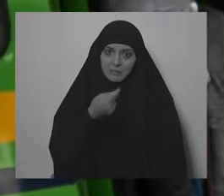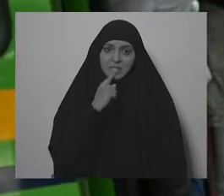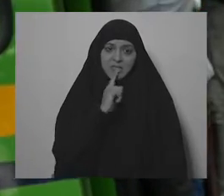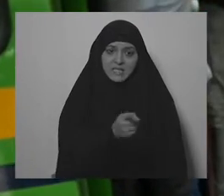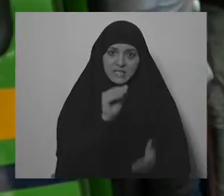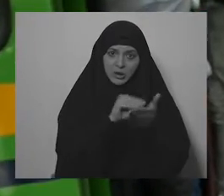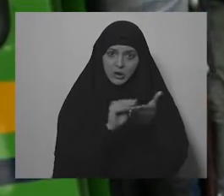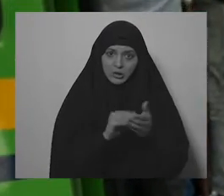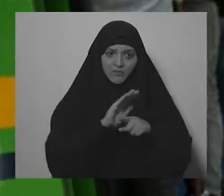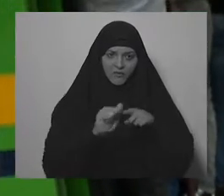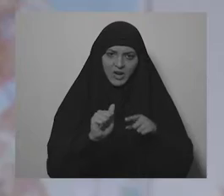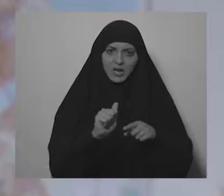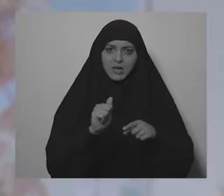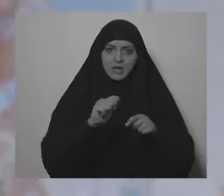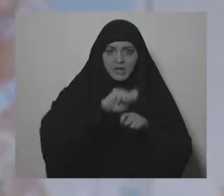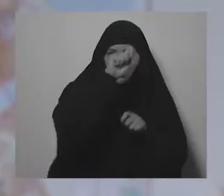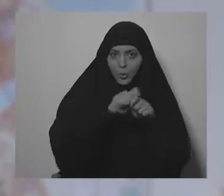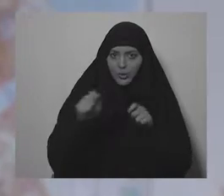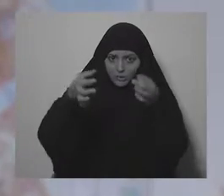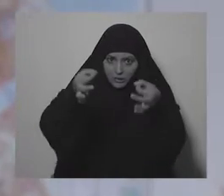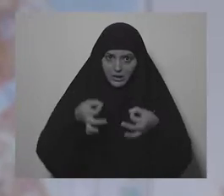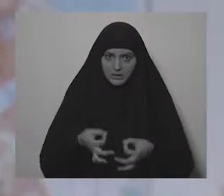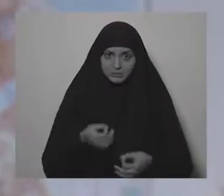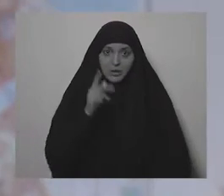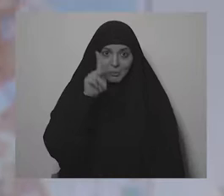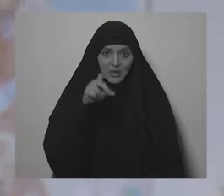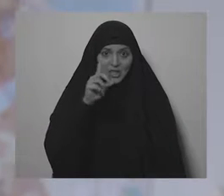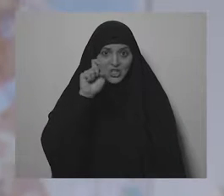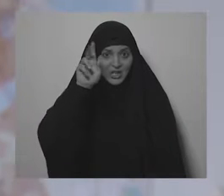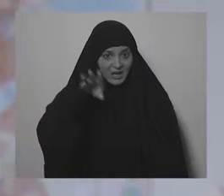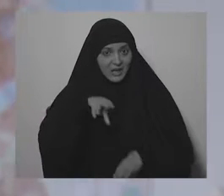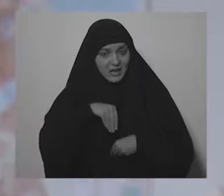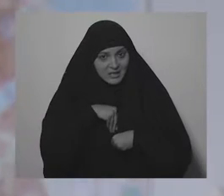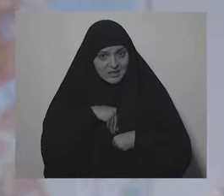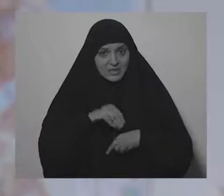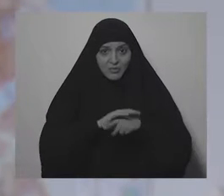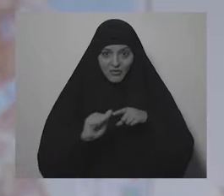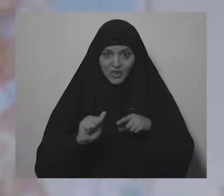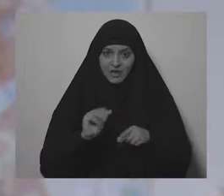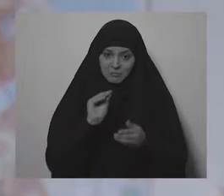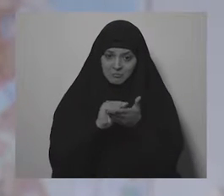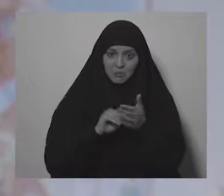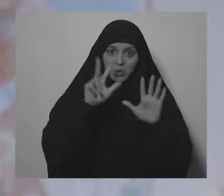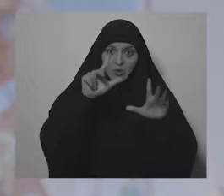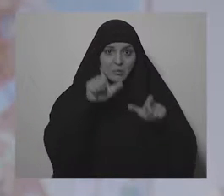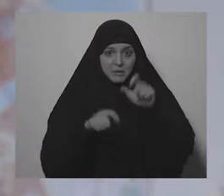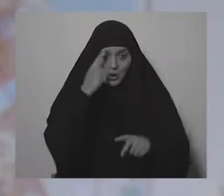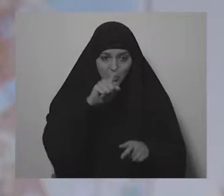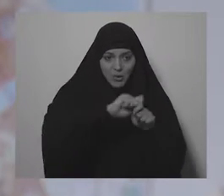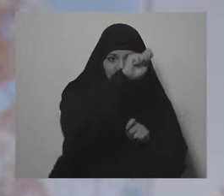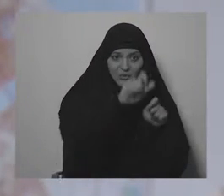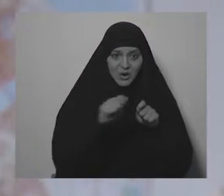معاك معناها باش يعملوا معاك التشخيص. راهو ساي البي دي جي وافق لك، وراهو معناها حط لك 8 اخرين زاد باش يهبطوا معاك في